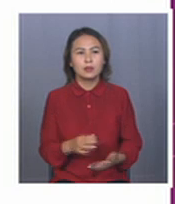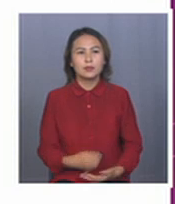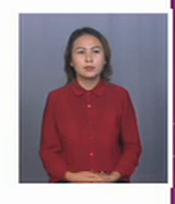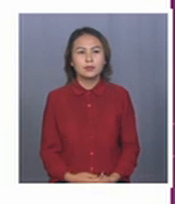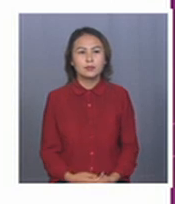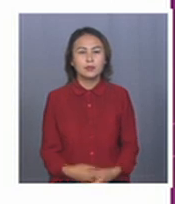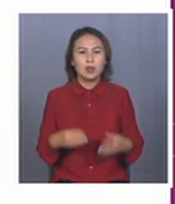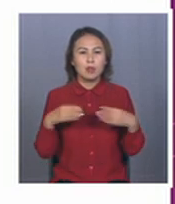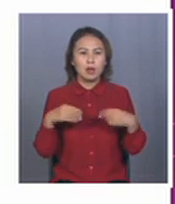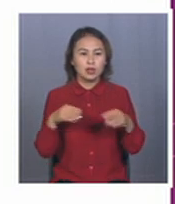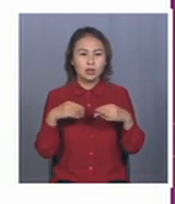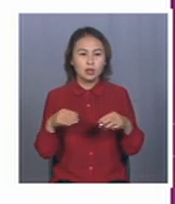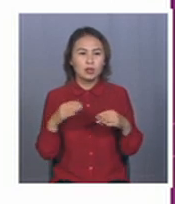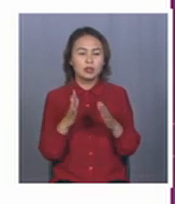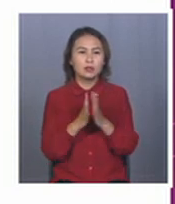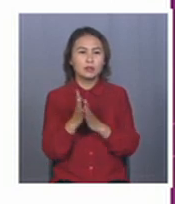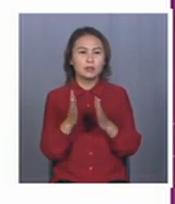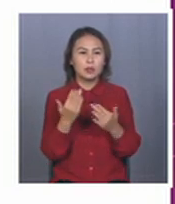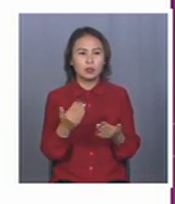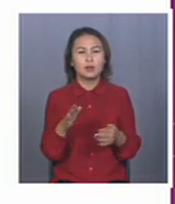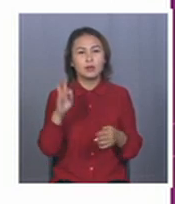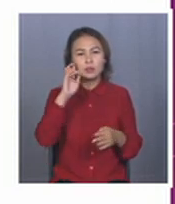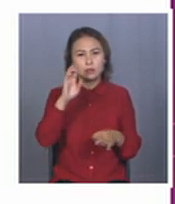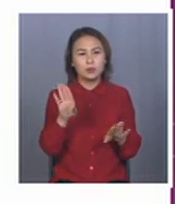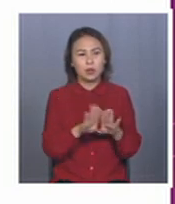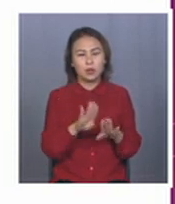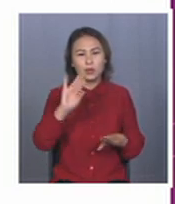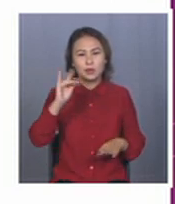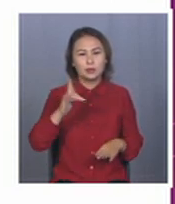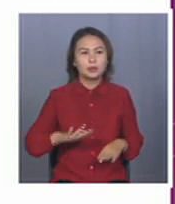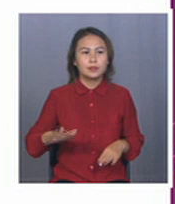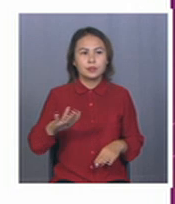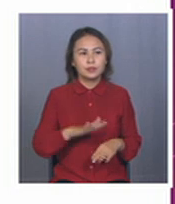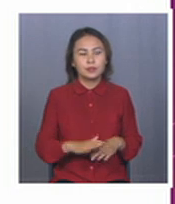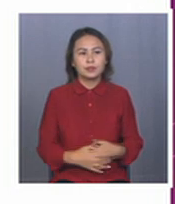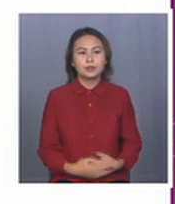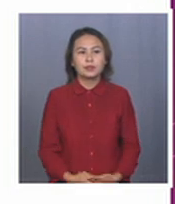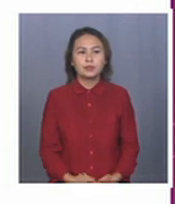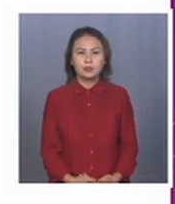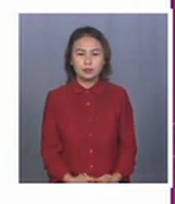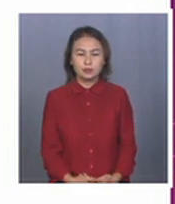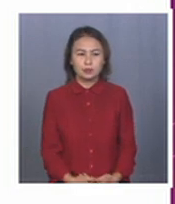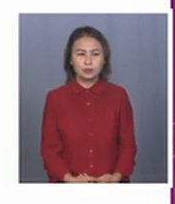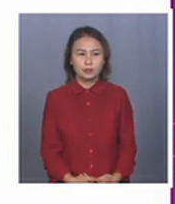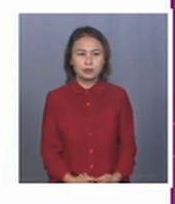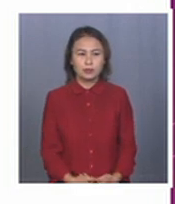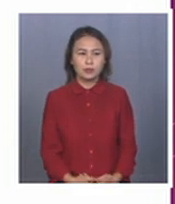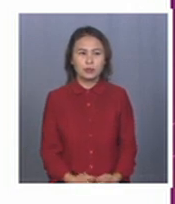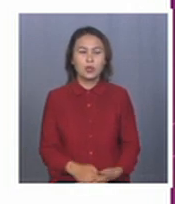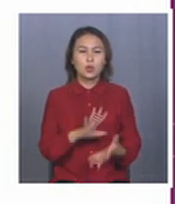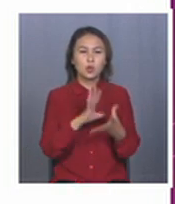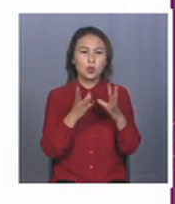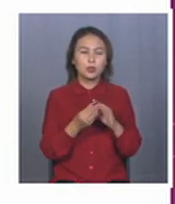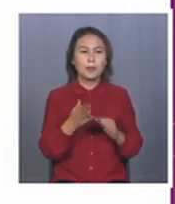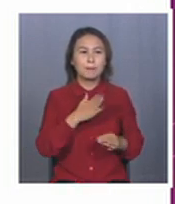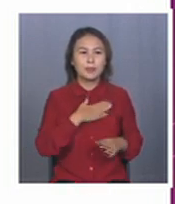бақша шаруашылығы бұл да еліміздің оңтүстік аймағында. Тамаша балалар. Сонымен біз